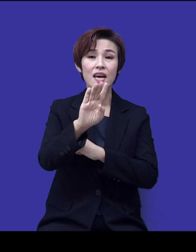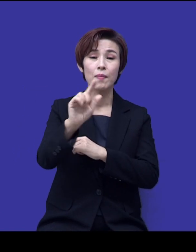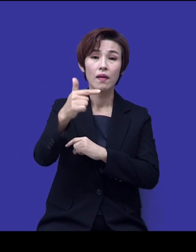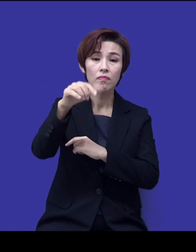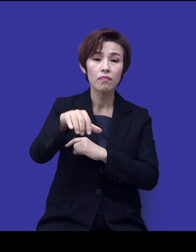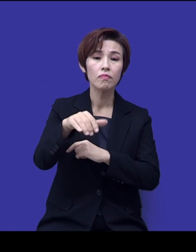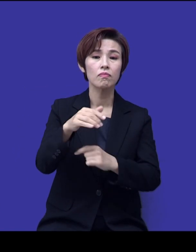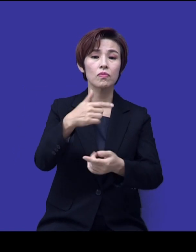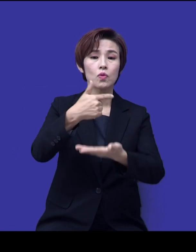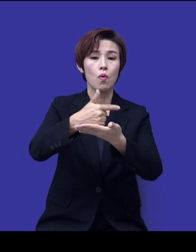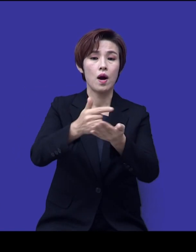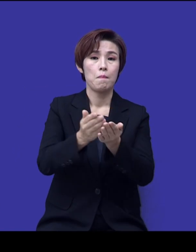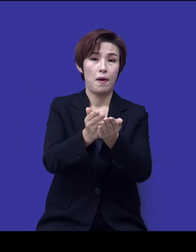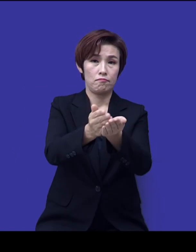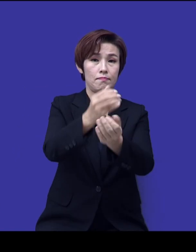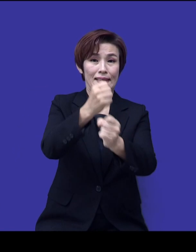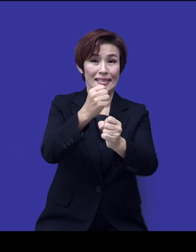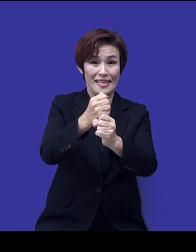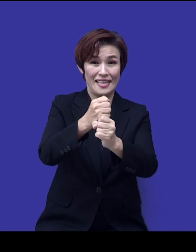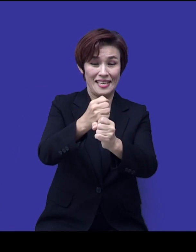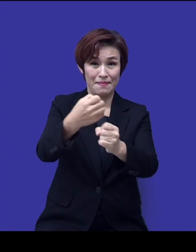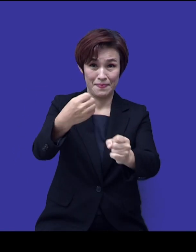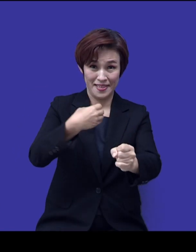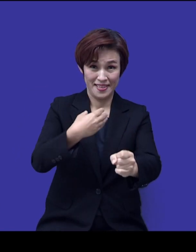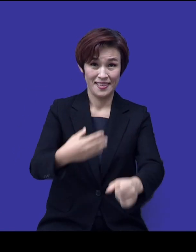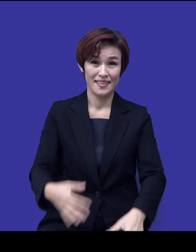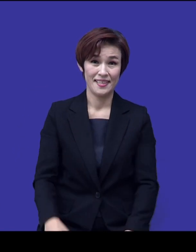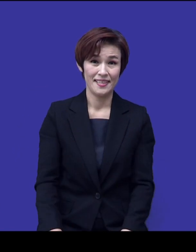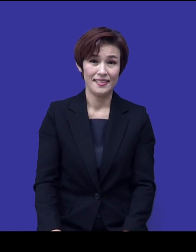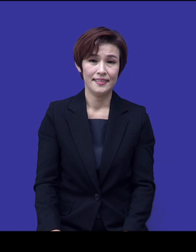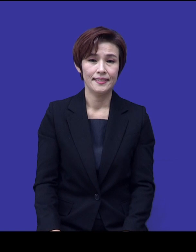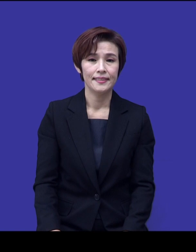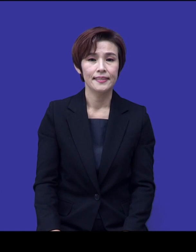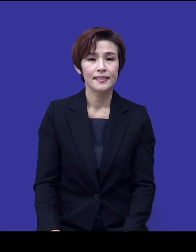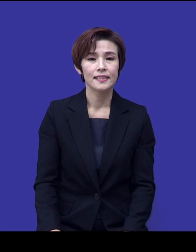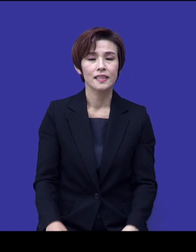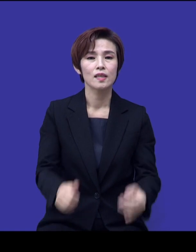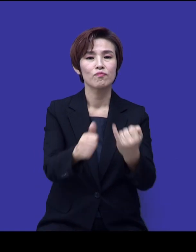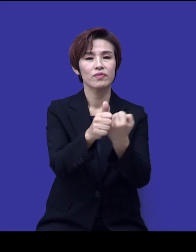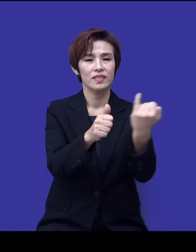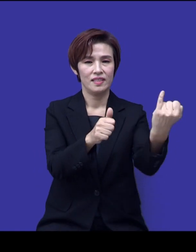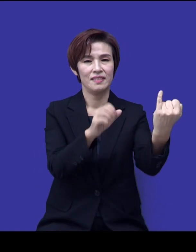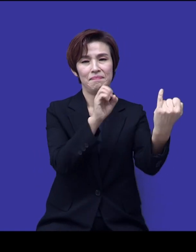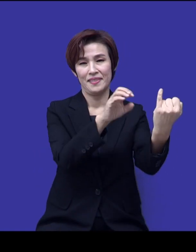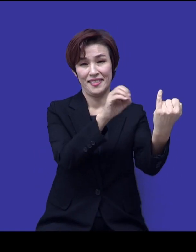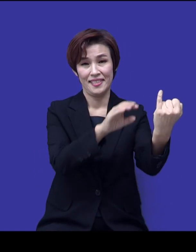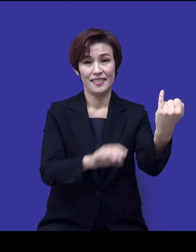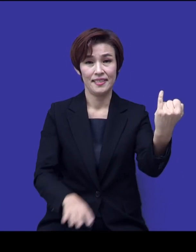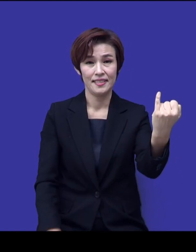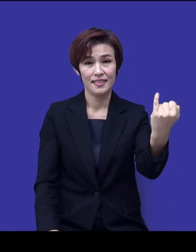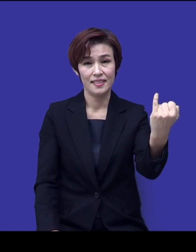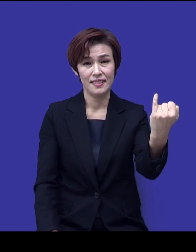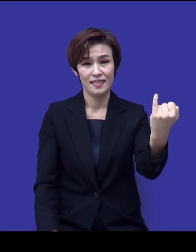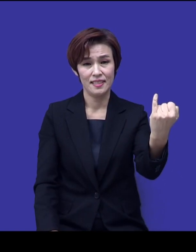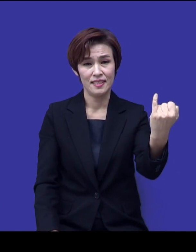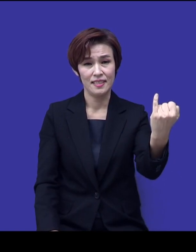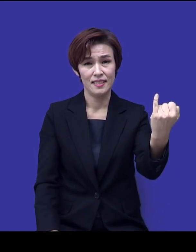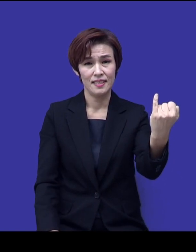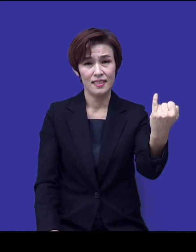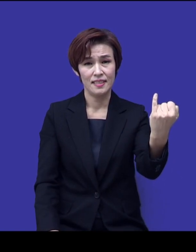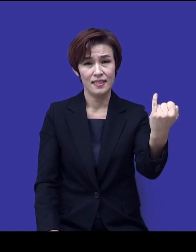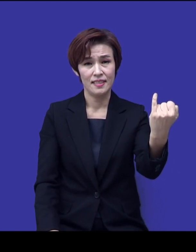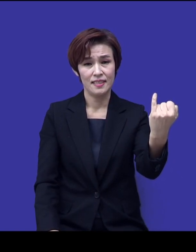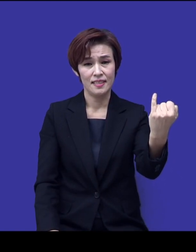모건 프리만이 하나님으로 나오는데 하나님이죠. 예. 그 에반의 부인한테 이런 이야기를 해요. 네. 자,